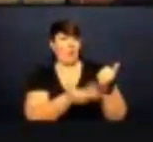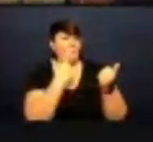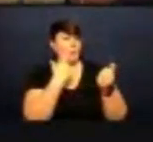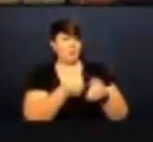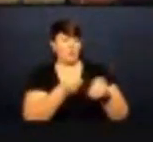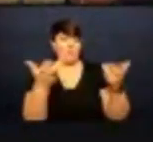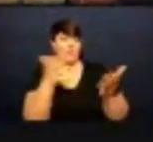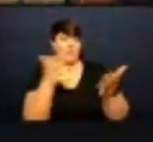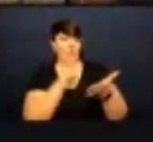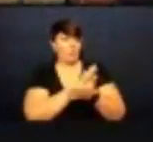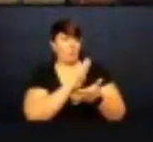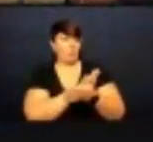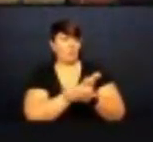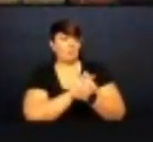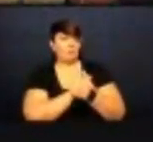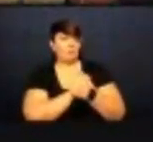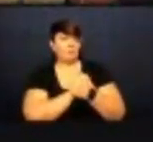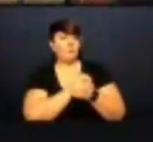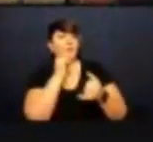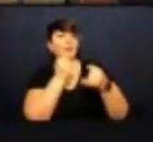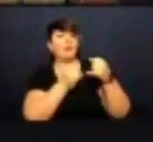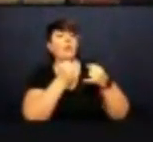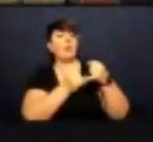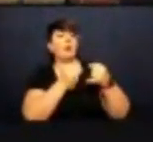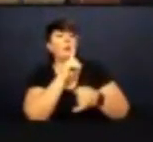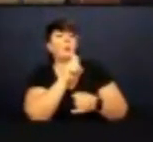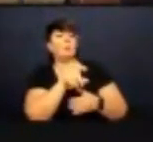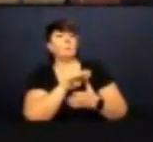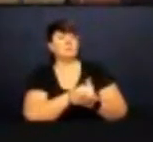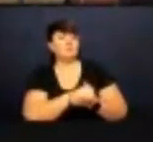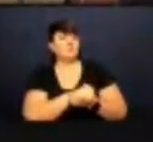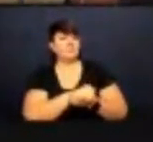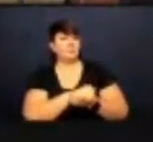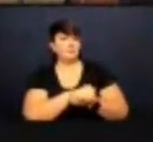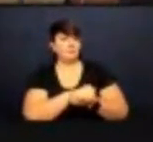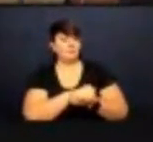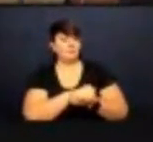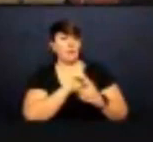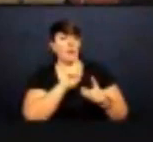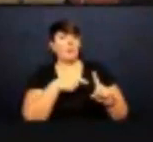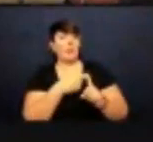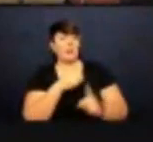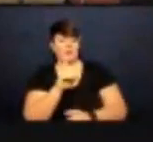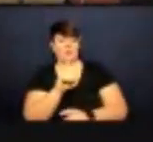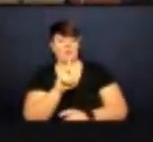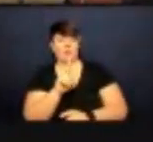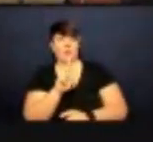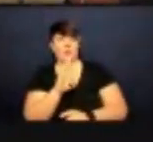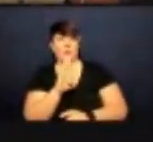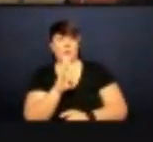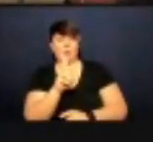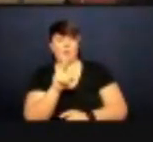inatukumbusha kutokuwepo kwa usawa kati ya shule mbalimbali. Swali la mwisho